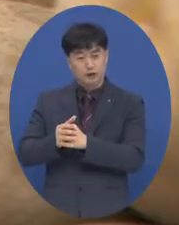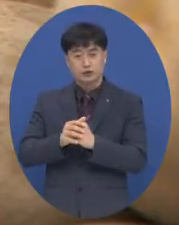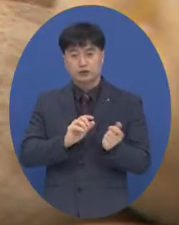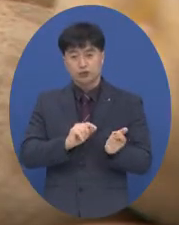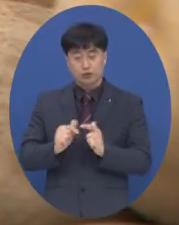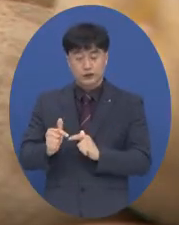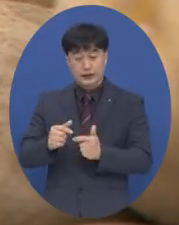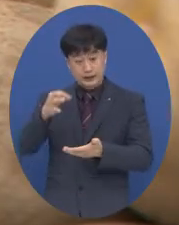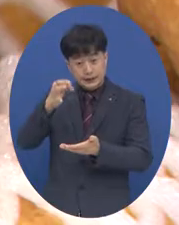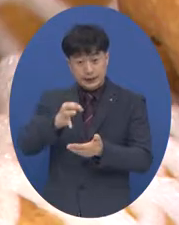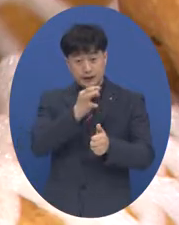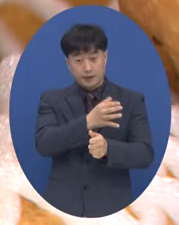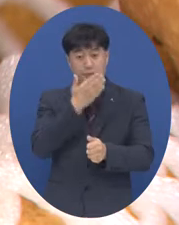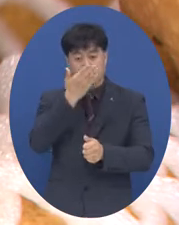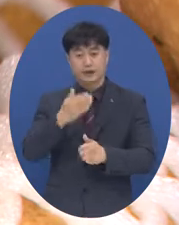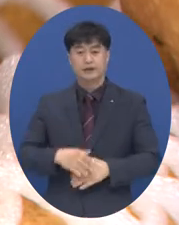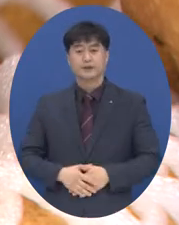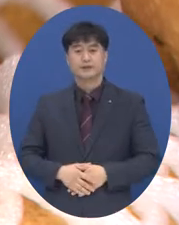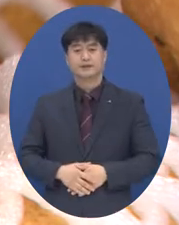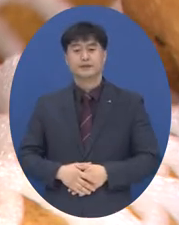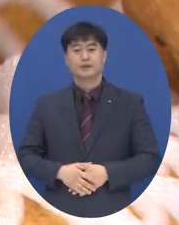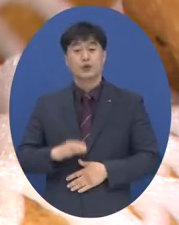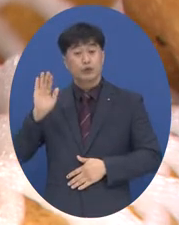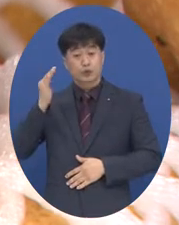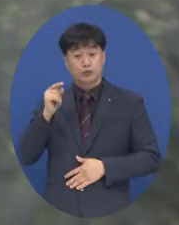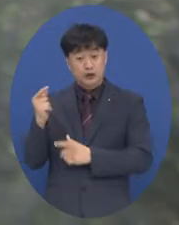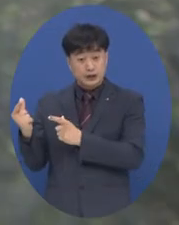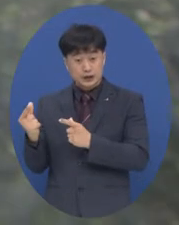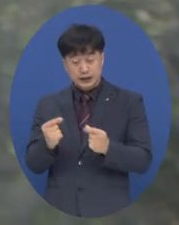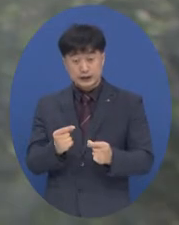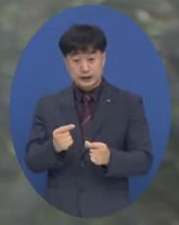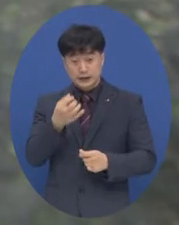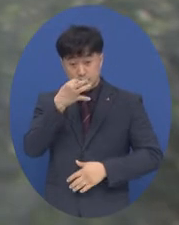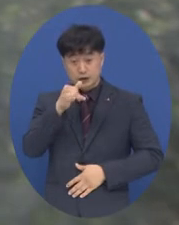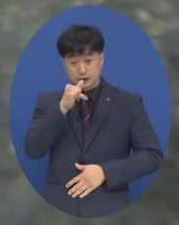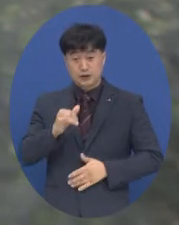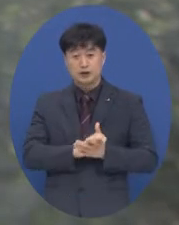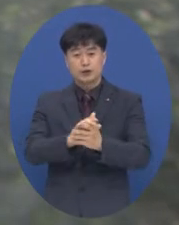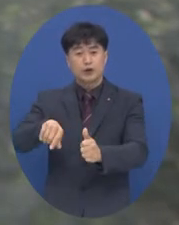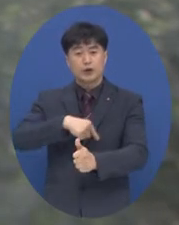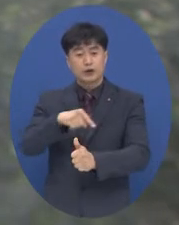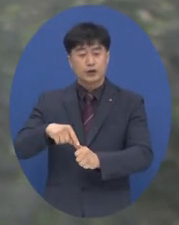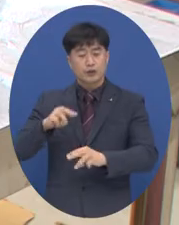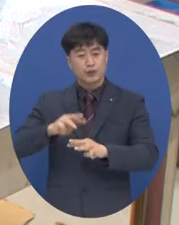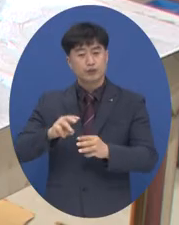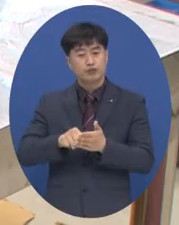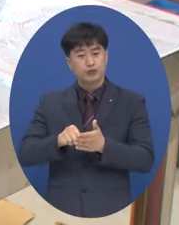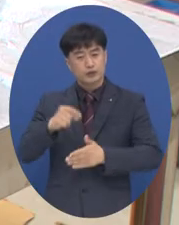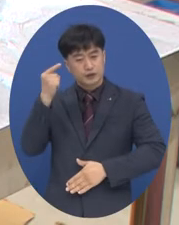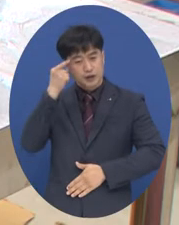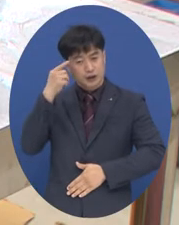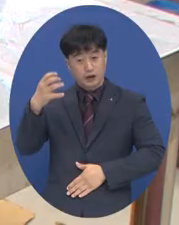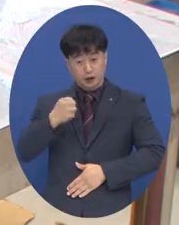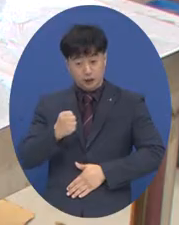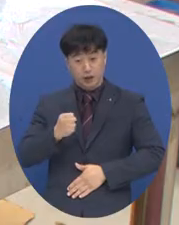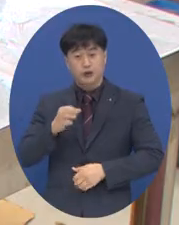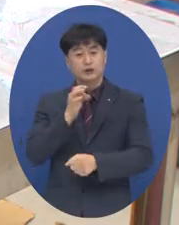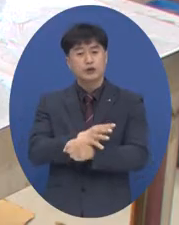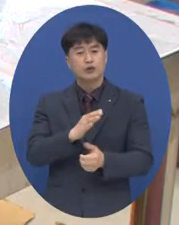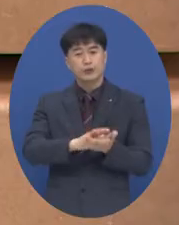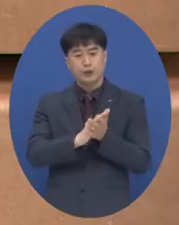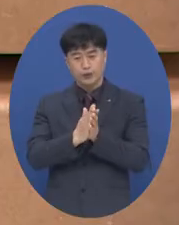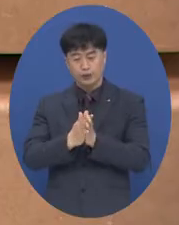과일, 값은 싸게 살수 있습니다. 요즘은 이런 실속성의 친환경 농산물이란 인식까지 알려져